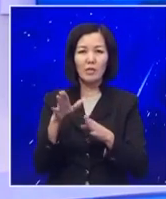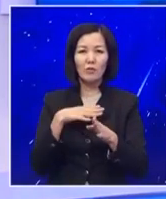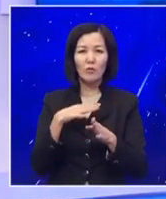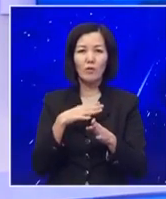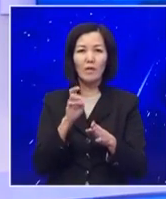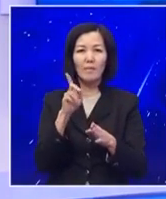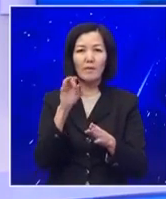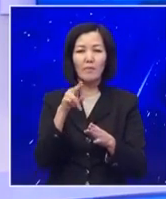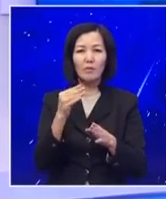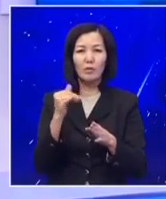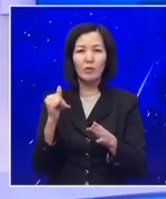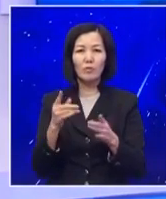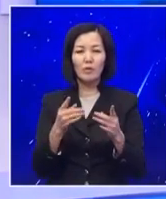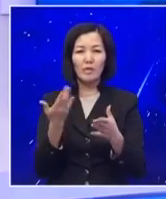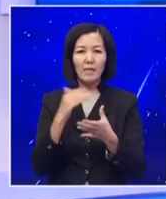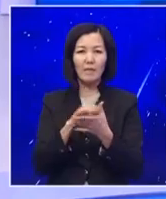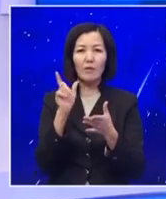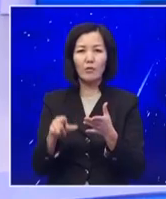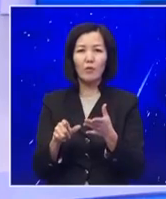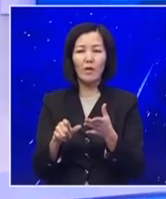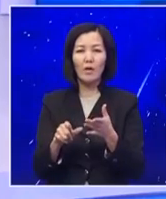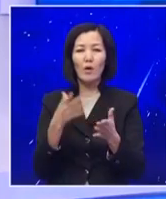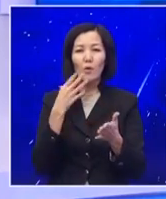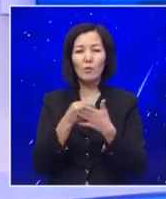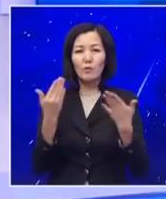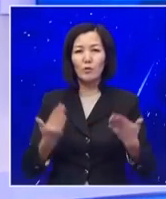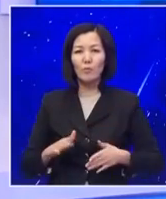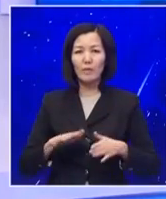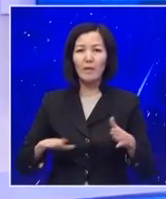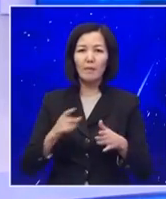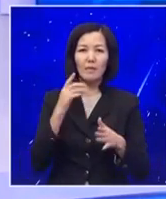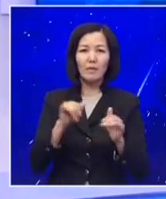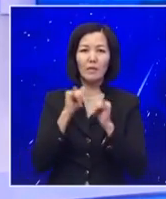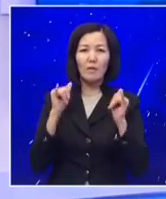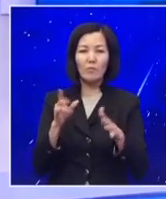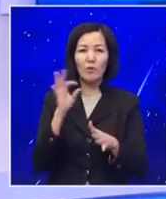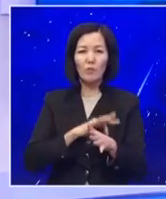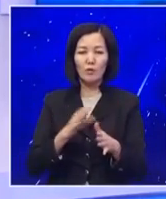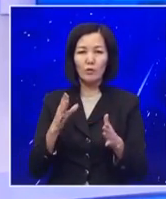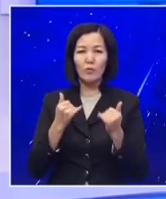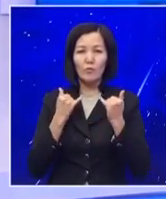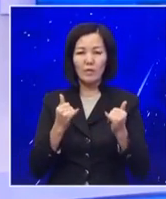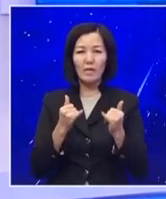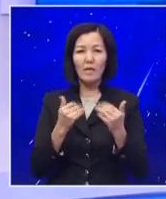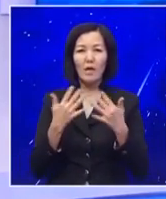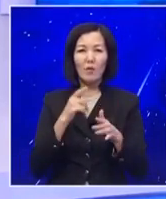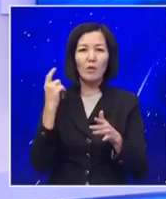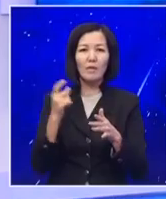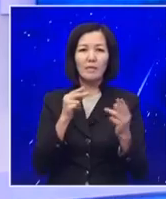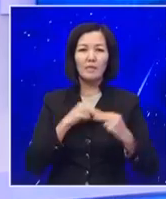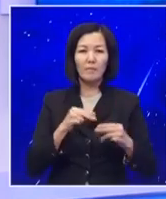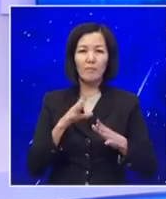Жұмағұл Әбдіраманұлы жетісулықтарға кеңінен танымал тұлға. Саналы ғұмырын аймақтың әлеуметтік-экономикалық дамуына арнаған. Ауыл